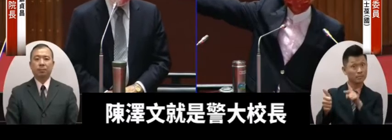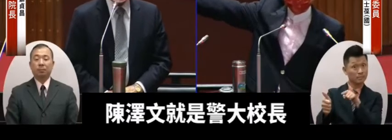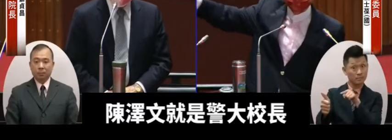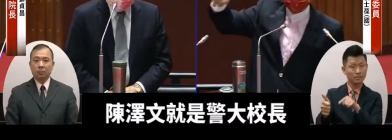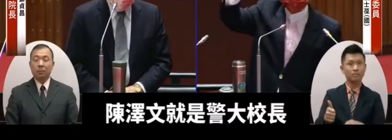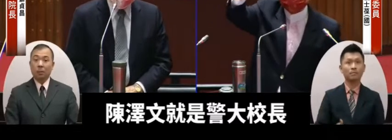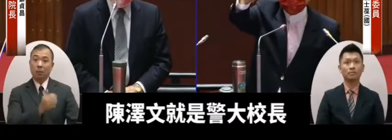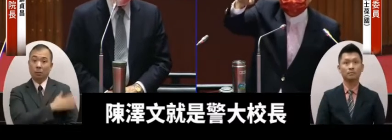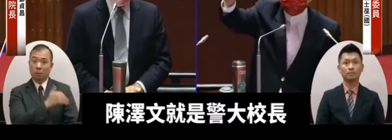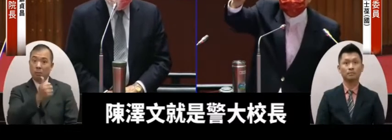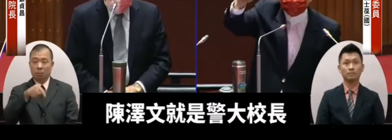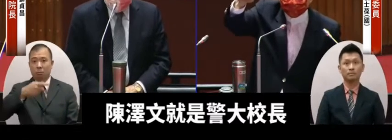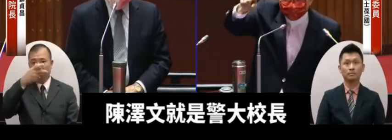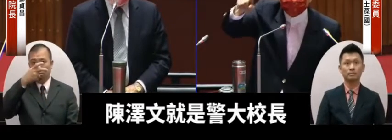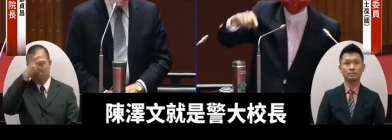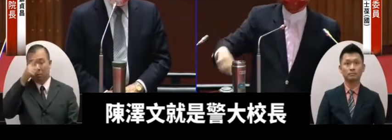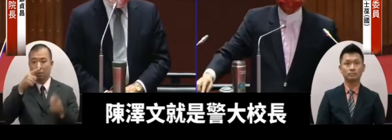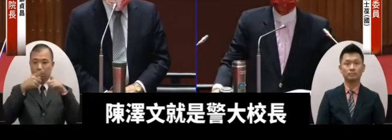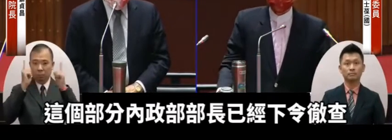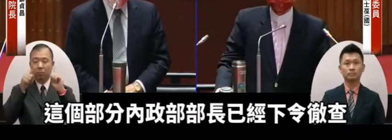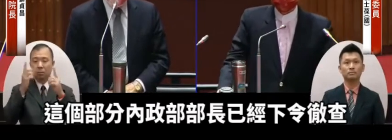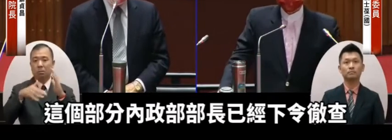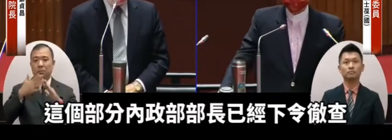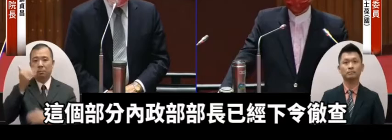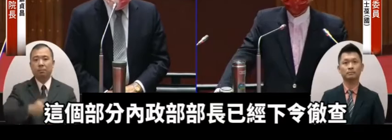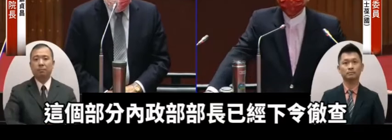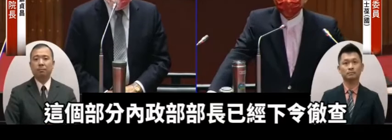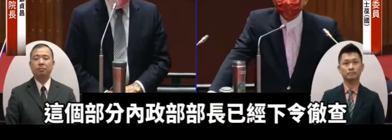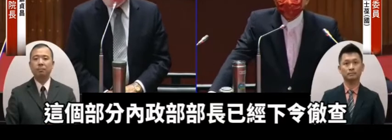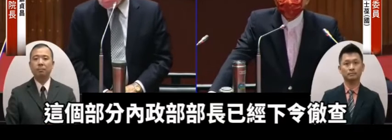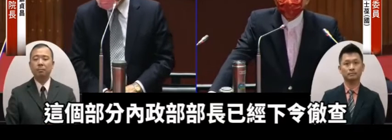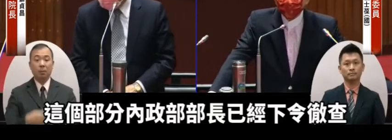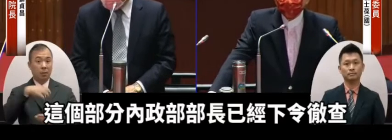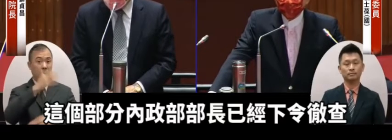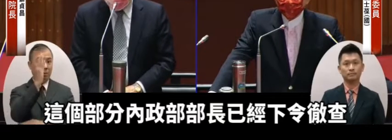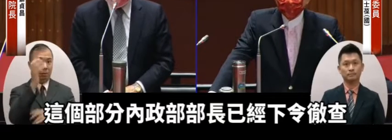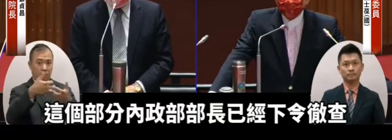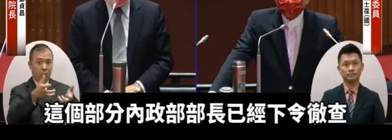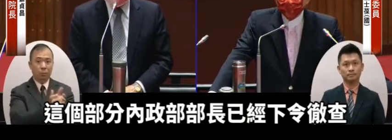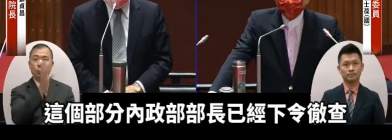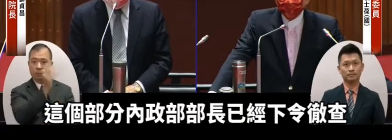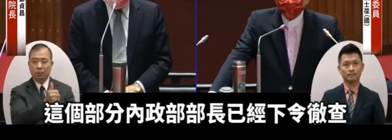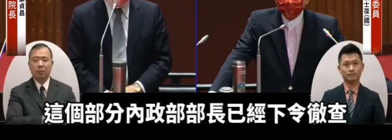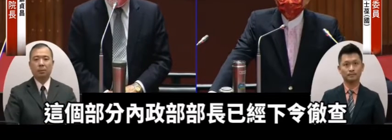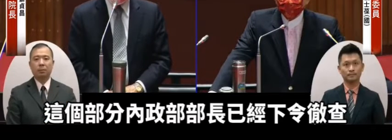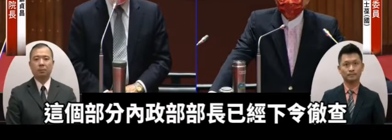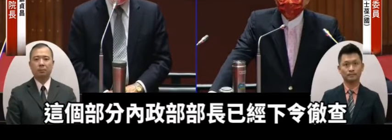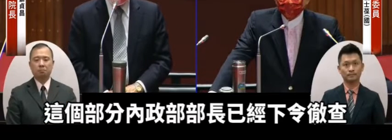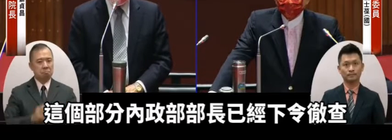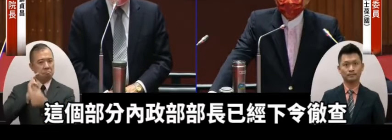长， 陈泽文就是警大校 长。他是私生啊，陈泽文啊。 这个部分，内政部部长已经下令彻